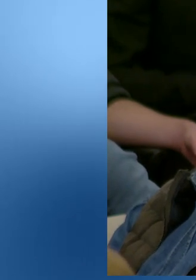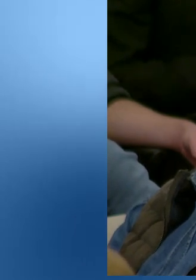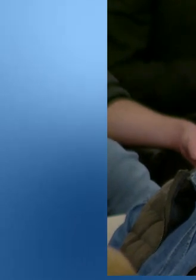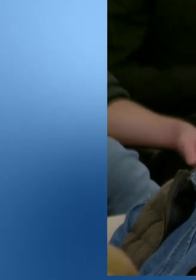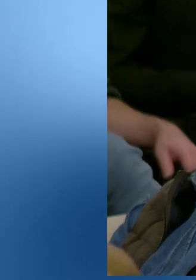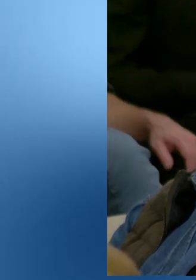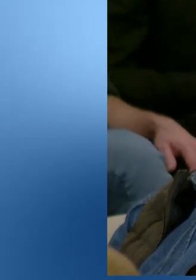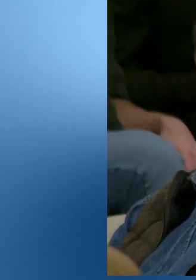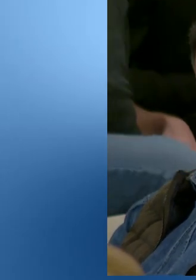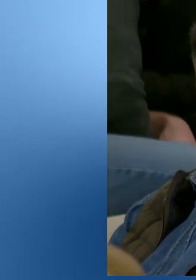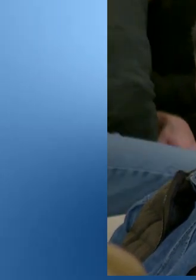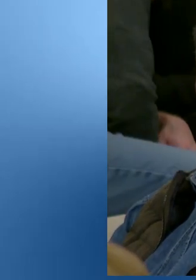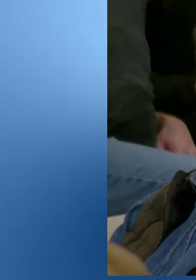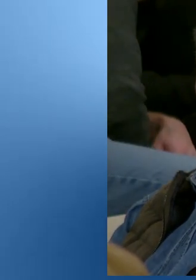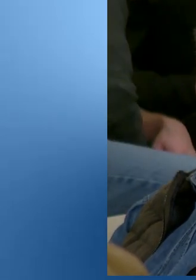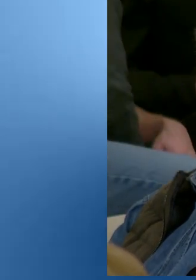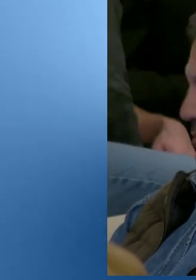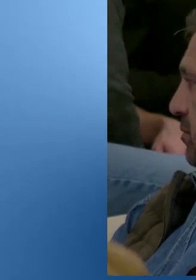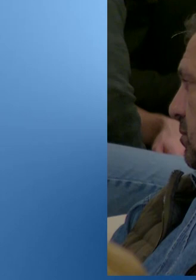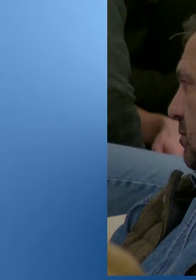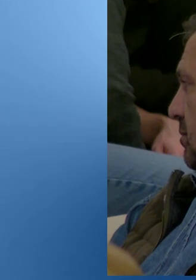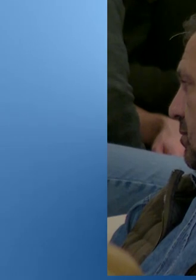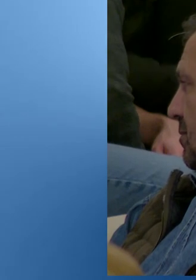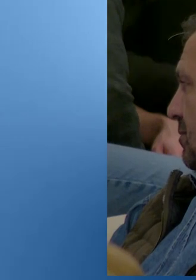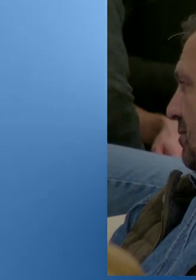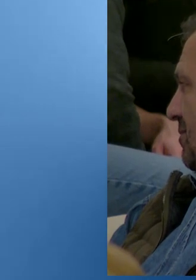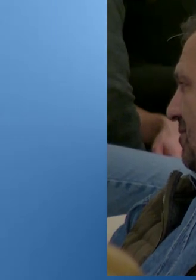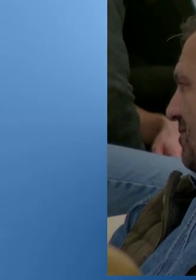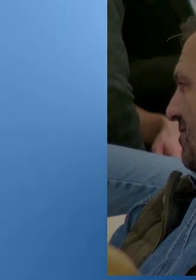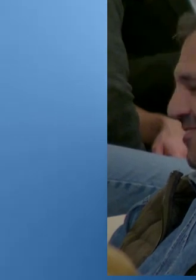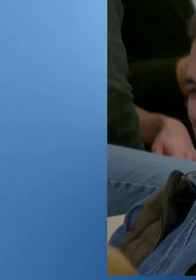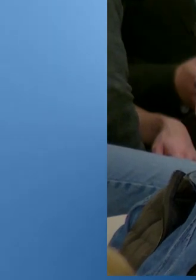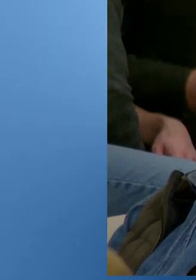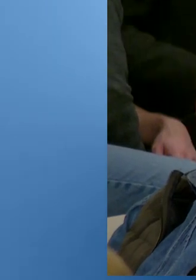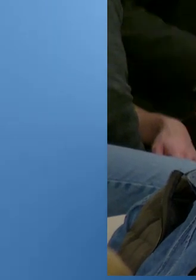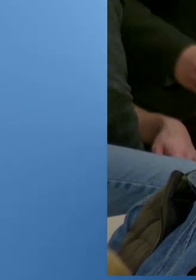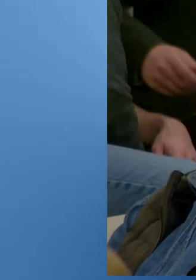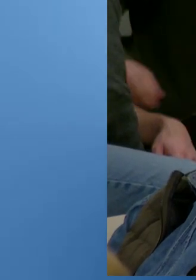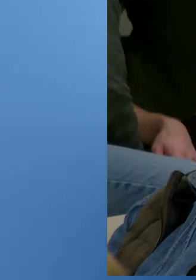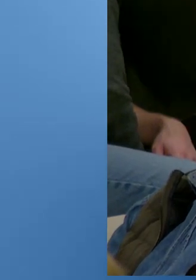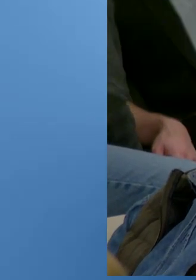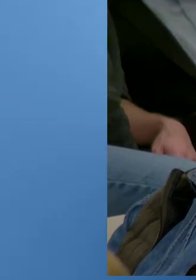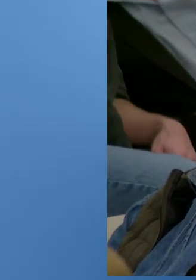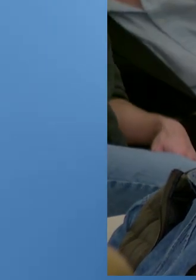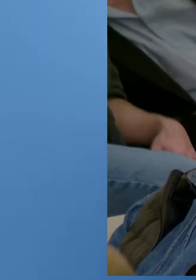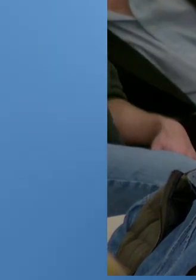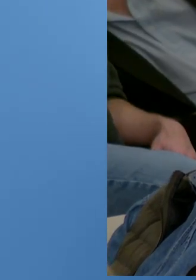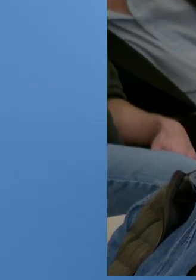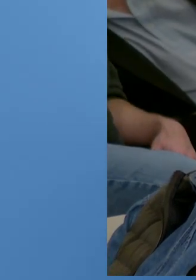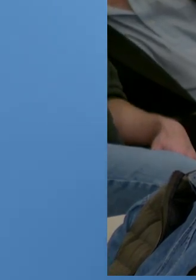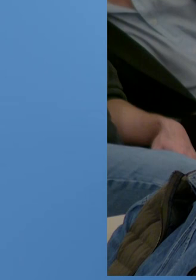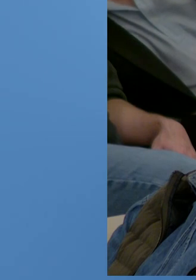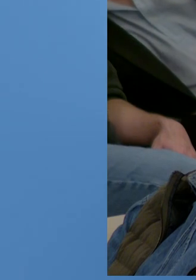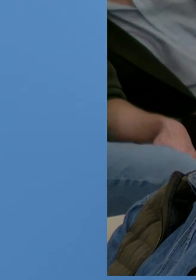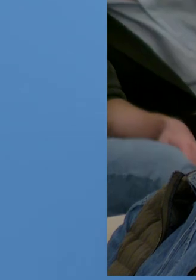habitants qui n'étaient pas contents qui ont exprimé leur mécontentement pour pour beaucoup qui n'ont pas signé l'accusé de de réception des travaux